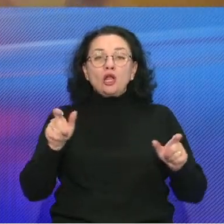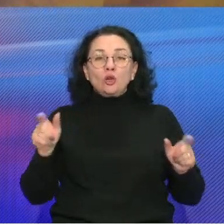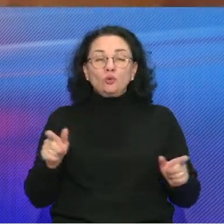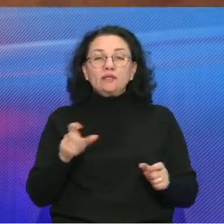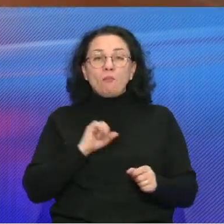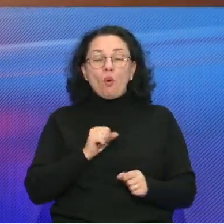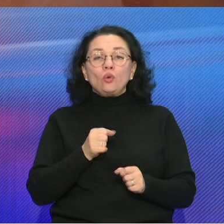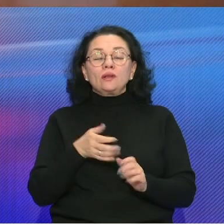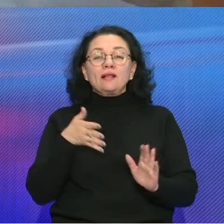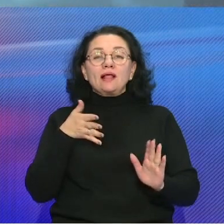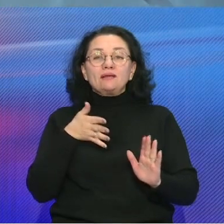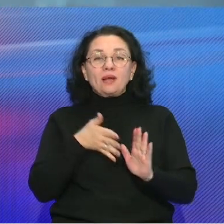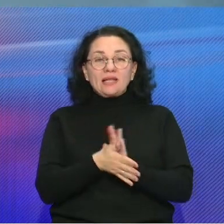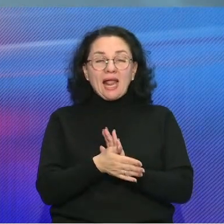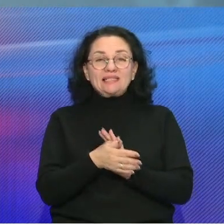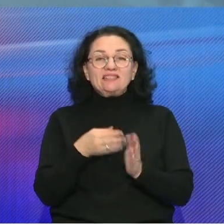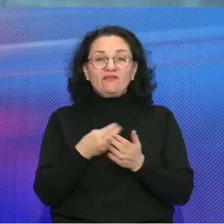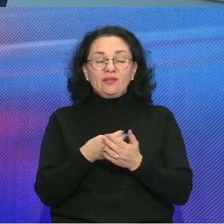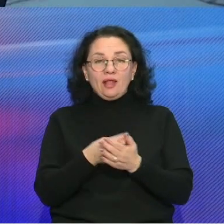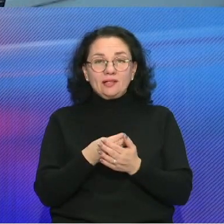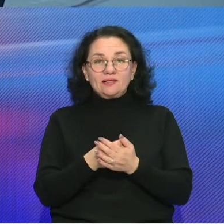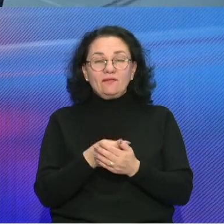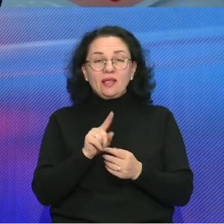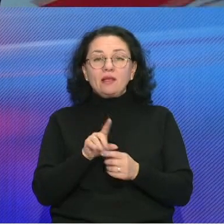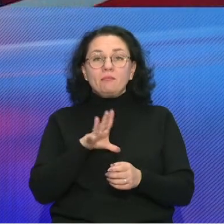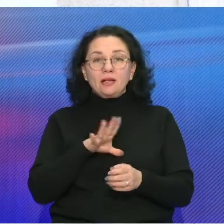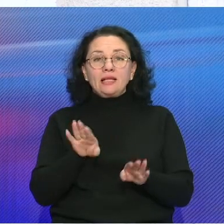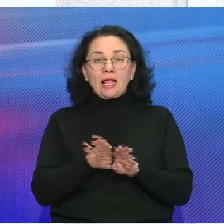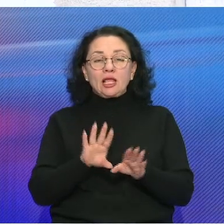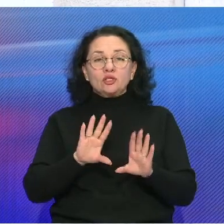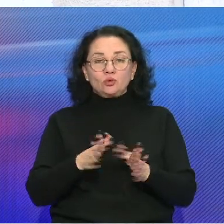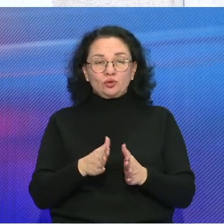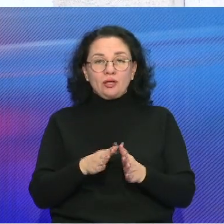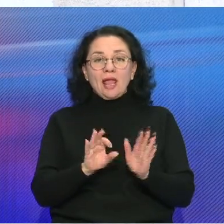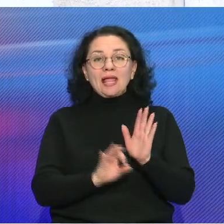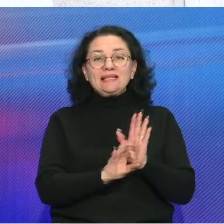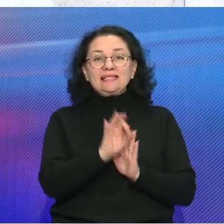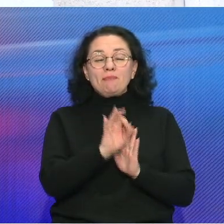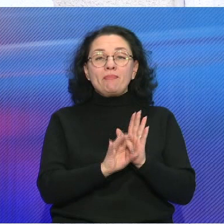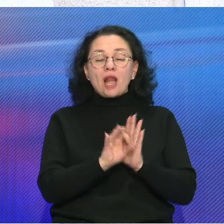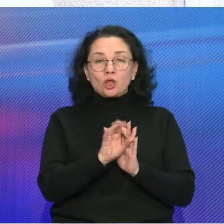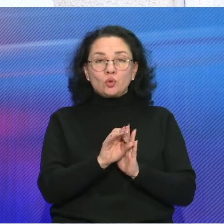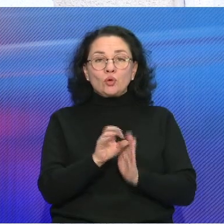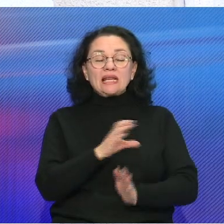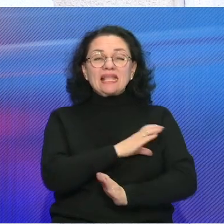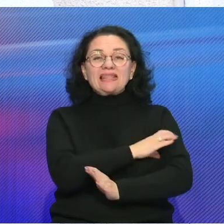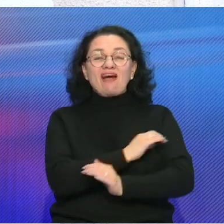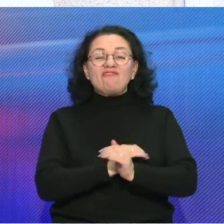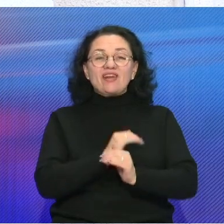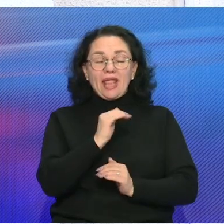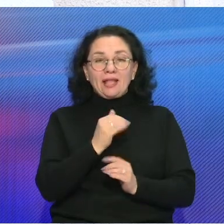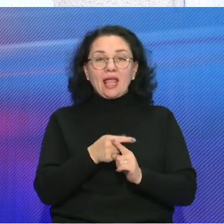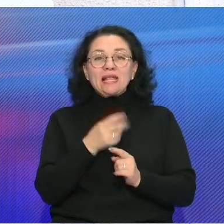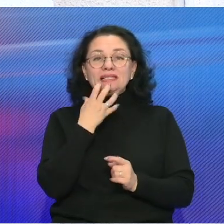страты. Такие приклады в регионе отзначаліся. Температура и давление теплоносителя в отопительный период в действующих